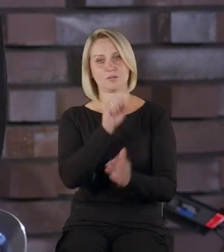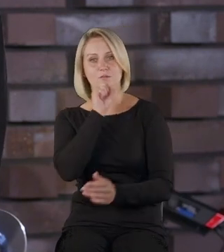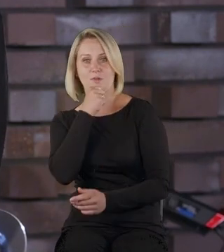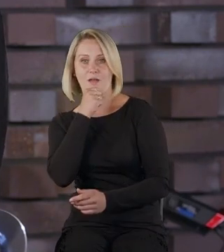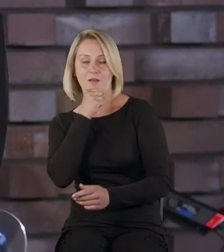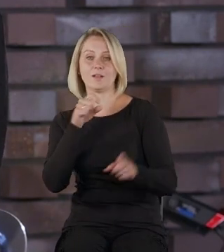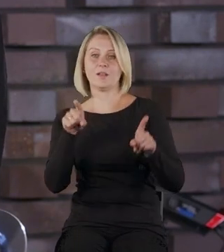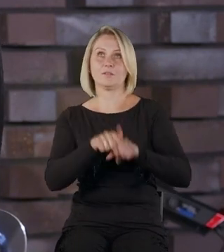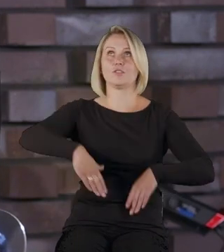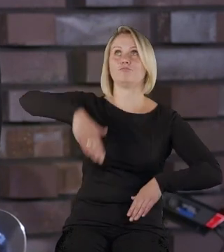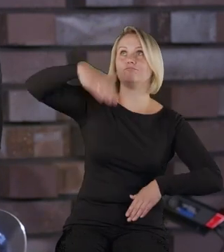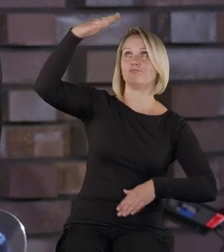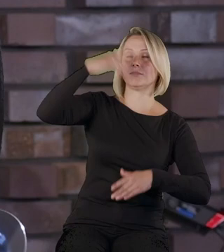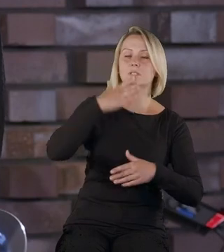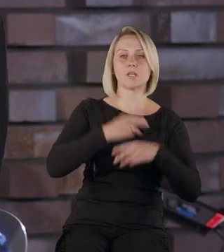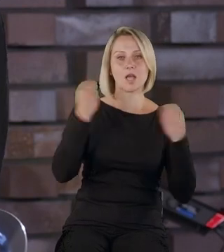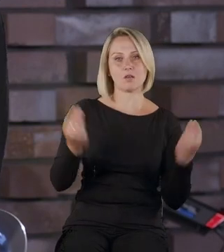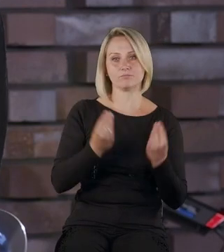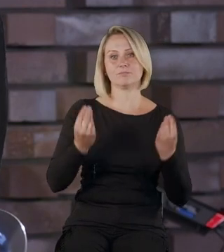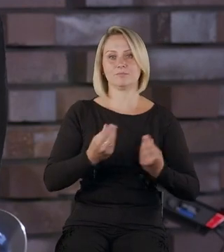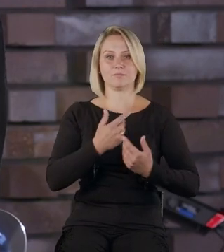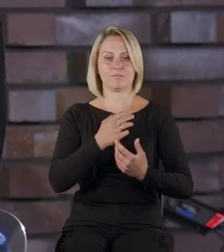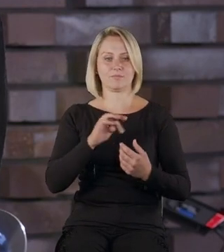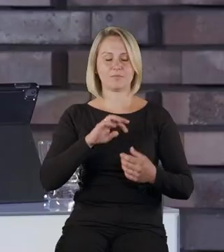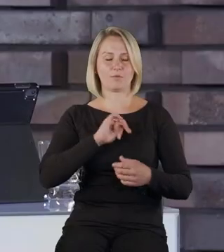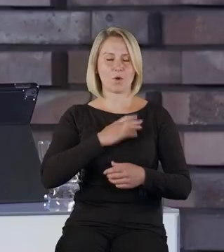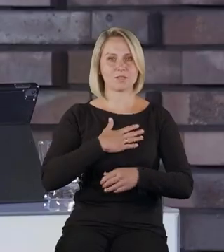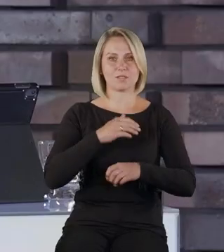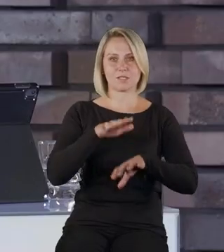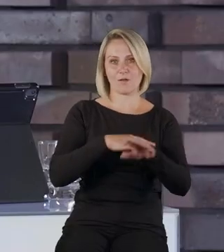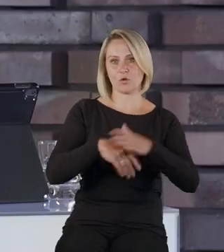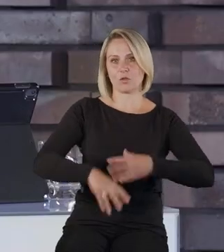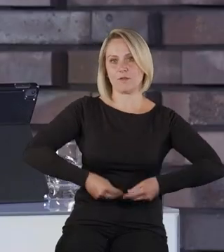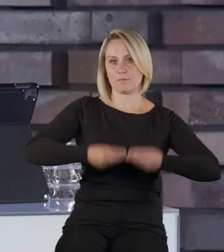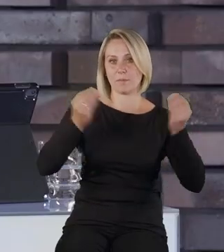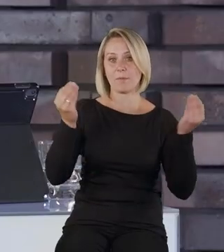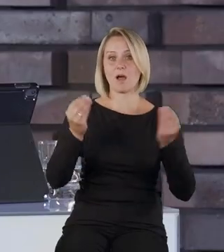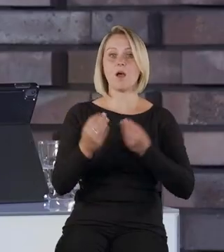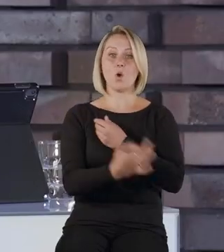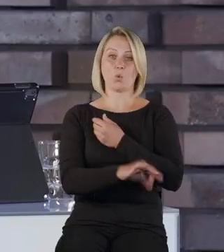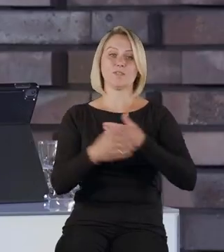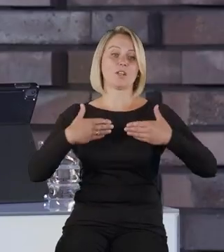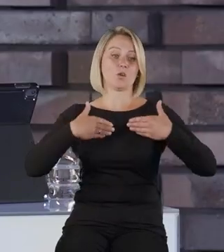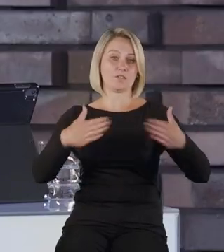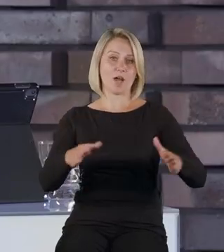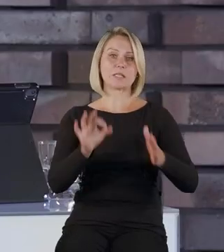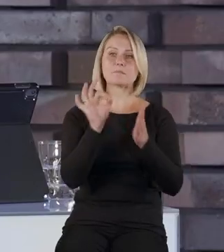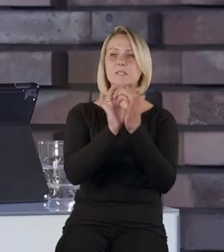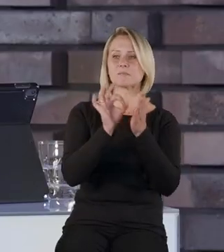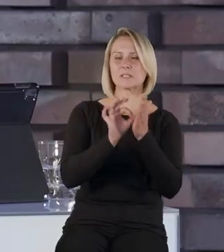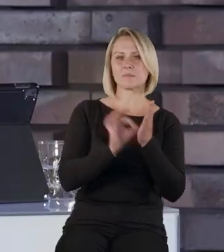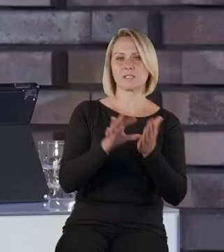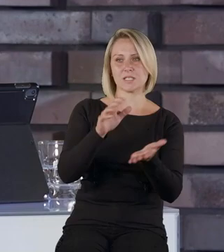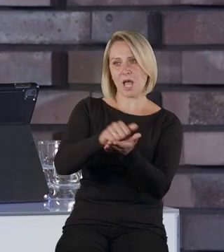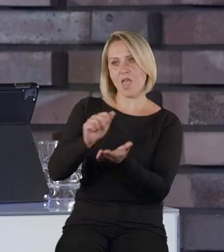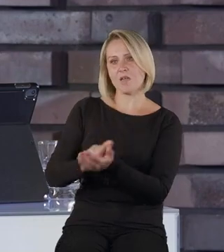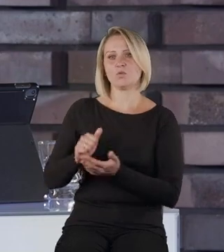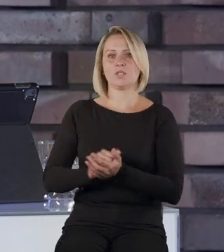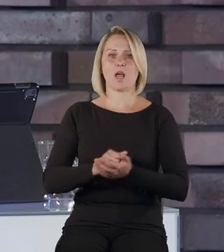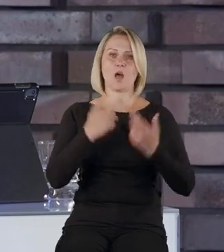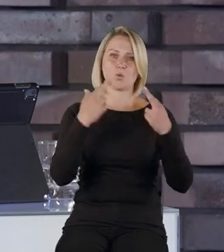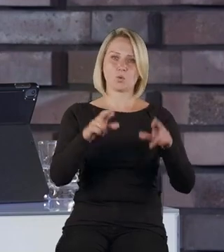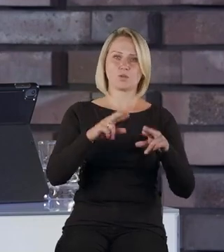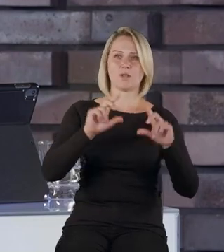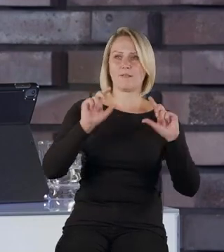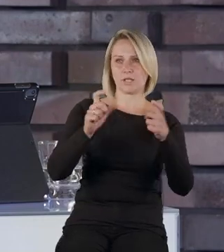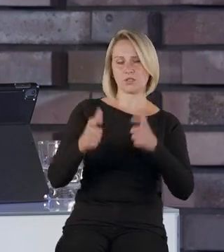i osób dorosłych dążących do rozwoju zawodowego. W ofercie Uniwersytetu Otwartego znajdziecie regularne zajęcia, cykliczne wydarzenia, a także